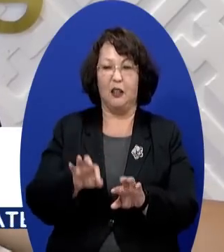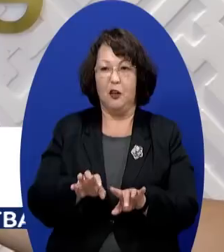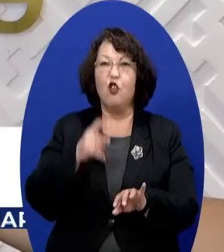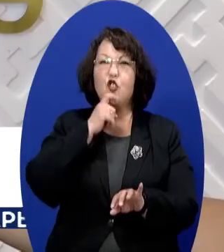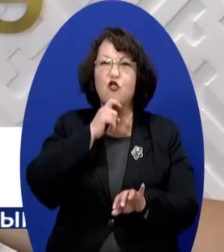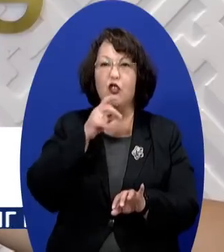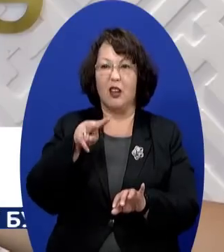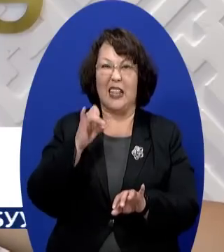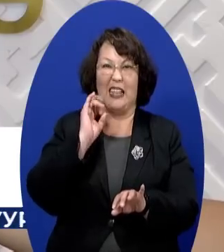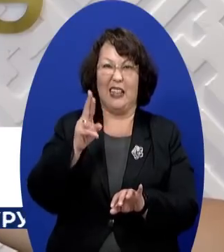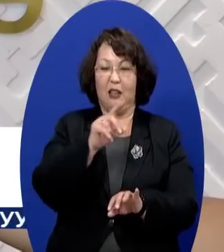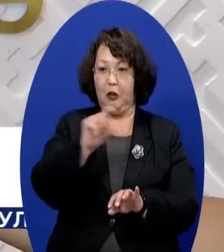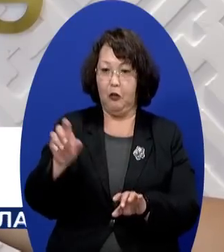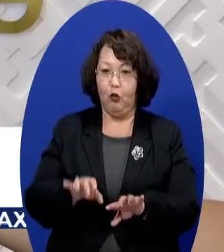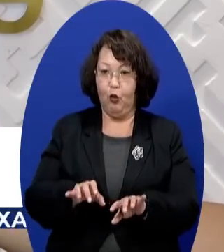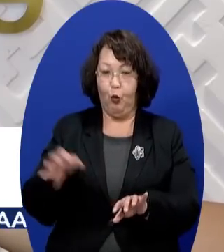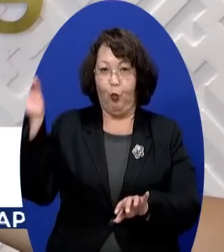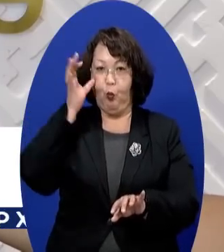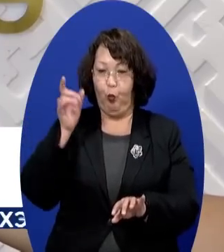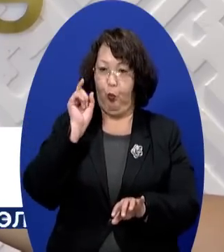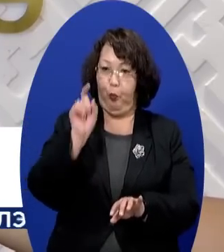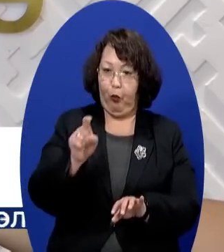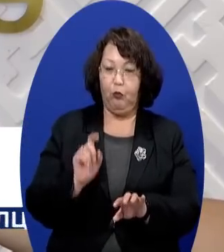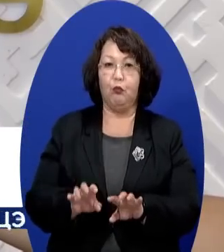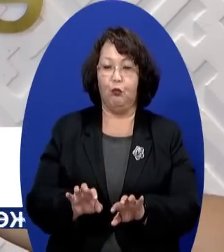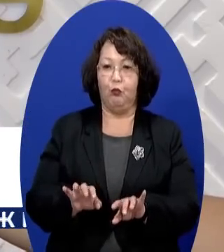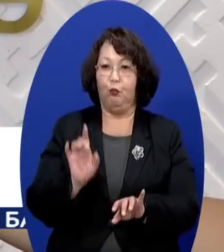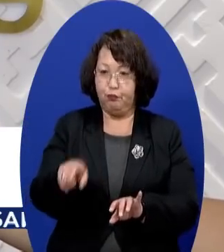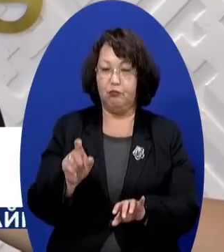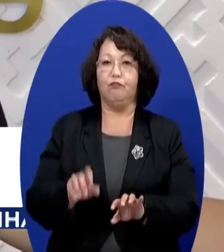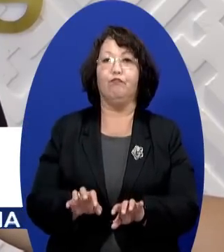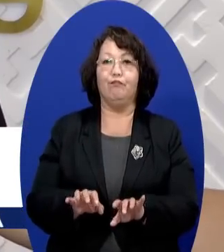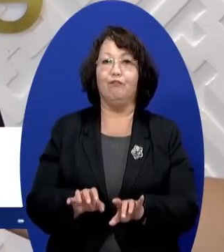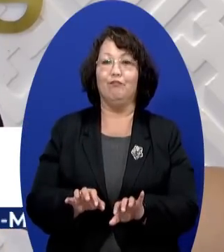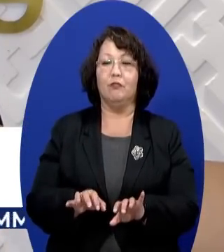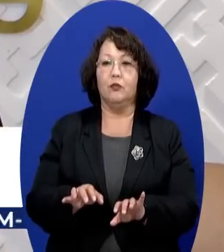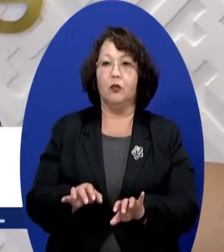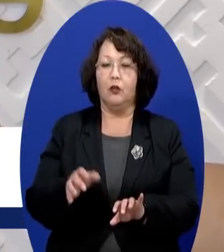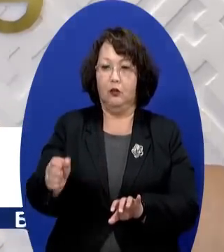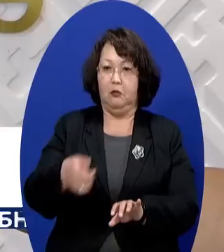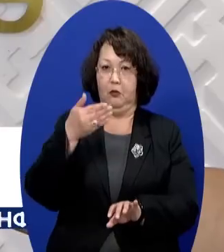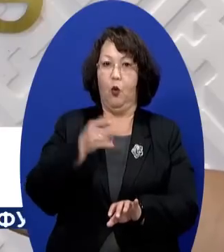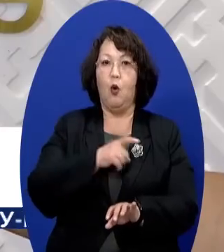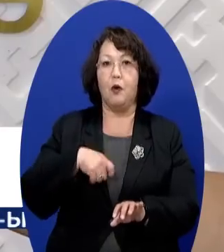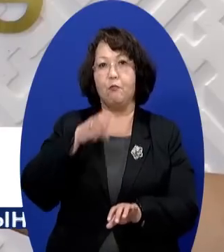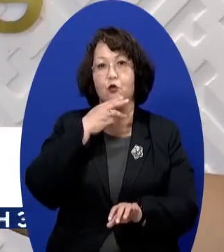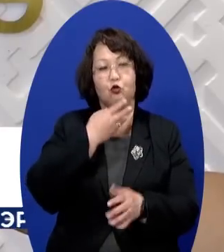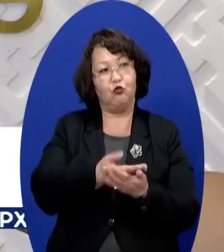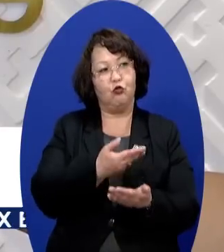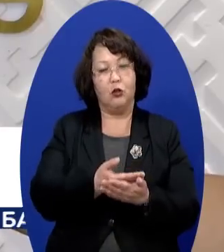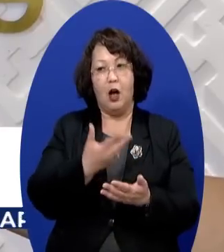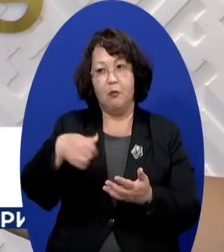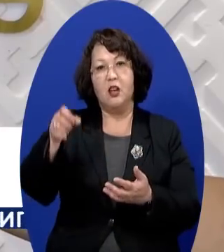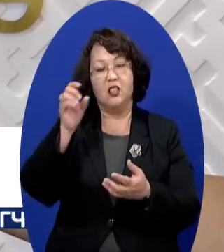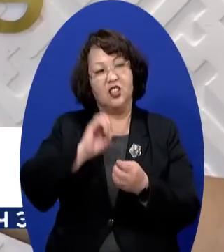одоо нөгөө хэрэглэнийхээ өдрүүлгэ ашиглаж байгаа нөгөө банк санхүүгийн мэдээлэл гэх юм уу хувийн мэдээлэлд холбоотой баримтуудыг одоо тухайн нэг